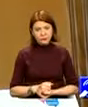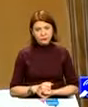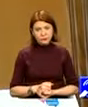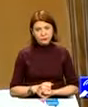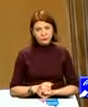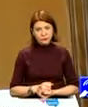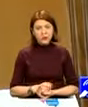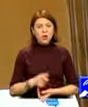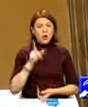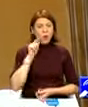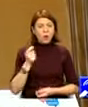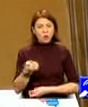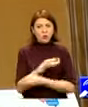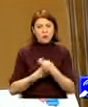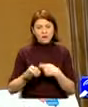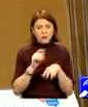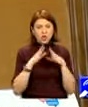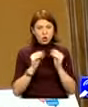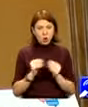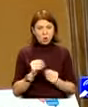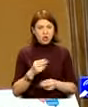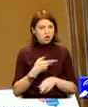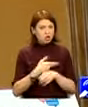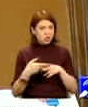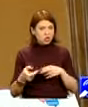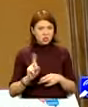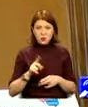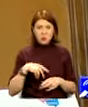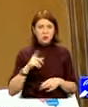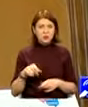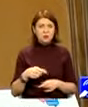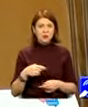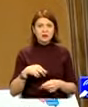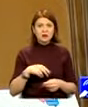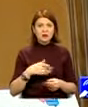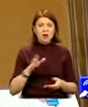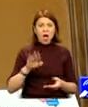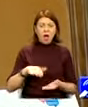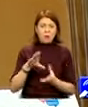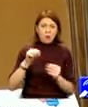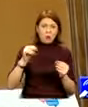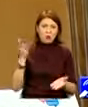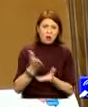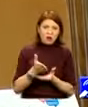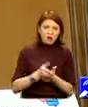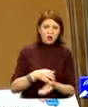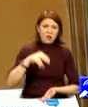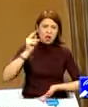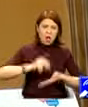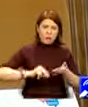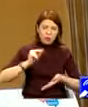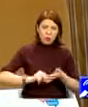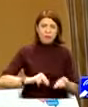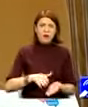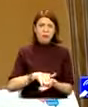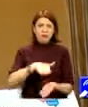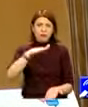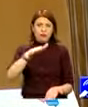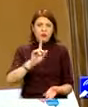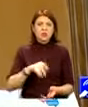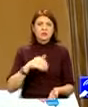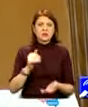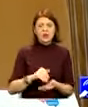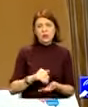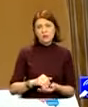hreanul români unde nu trebuie să primele vehicule ale Eyes și nici să fie